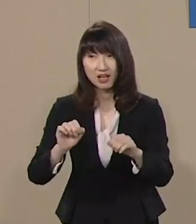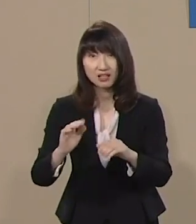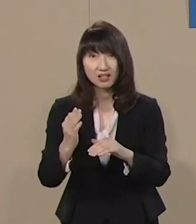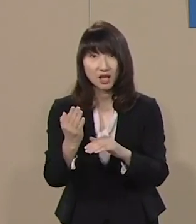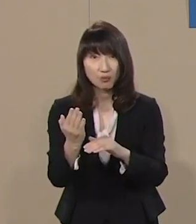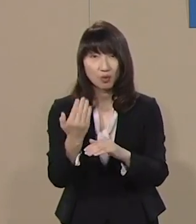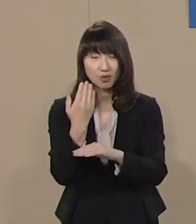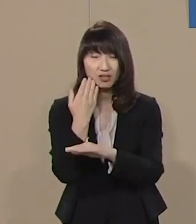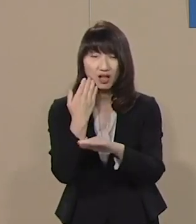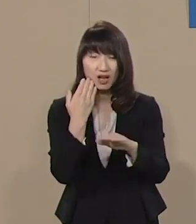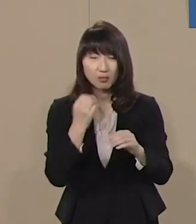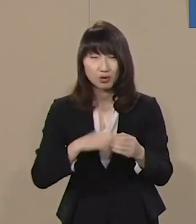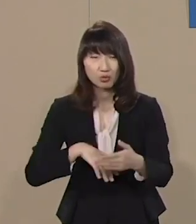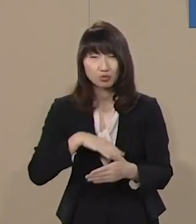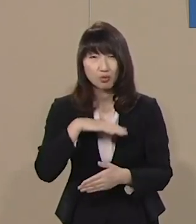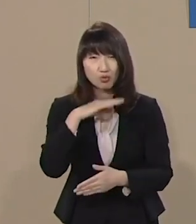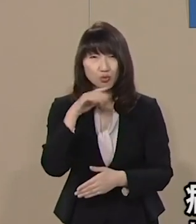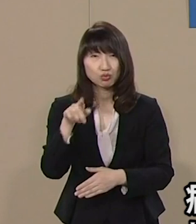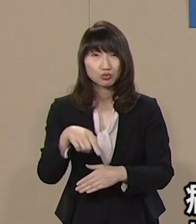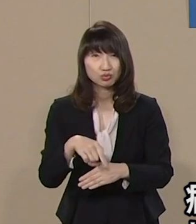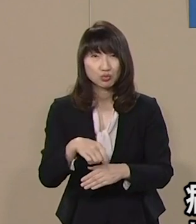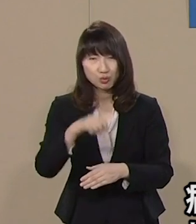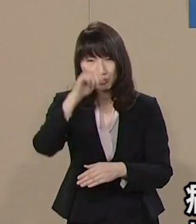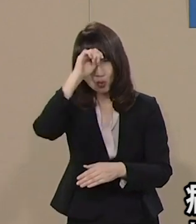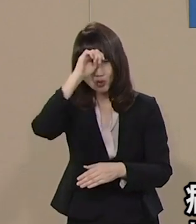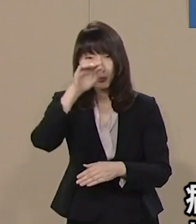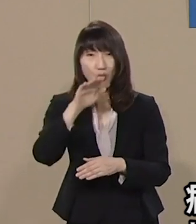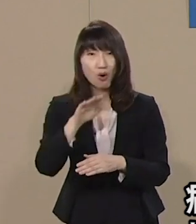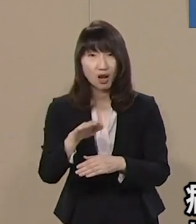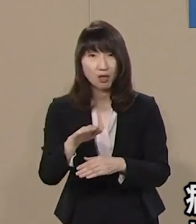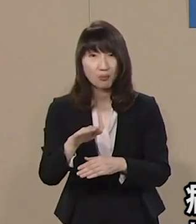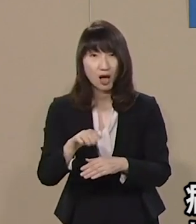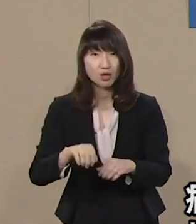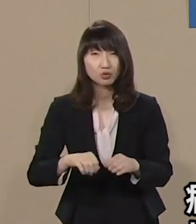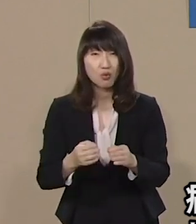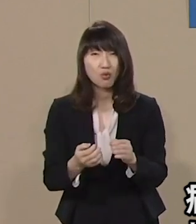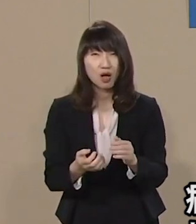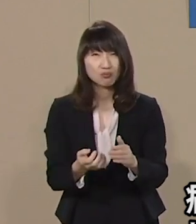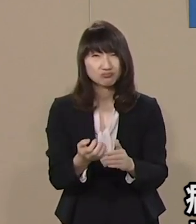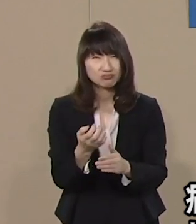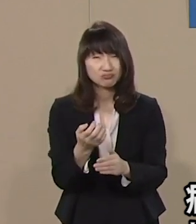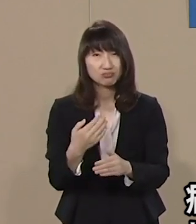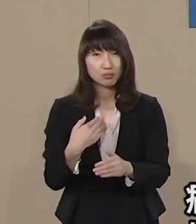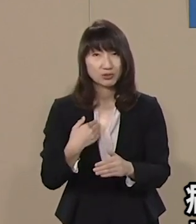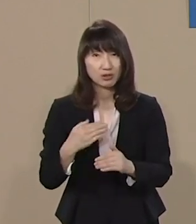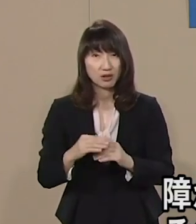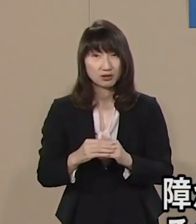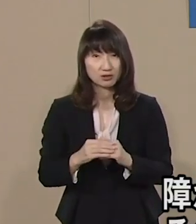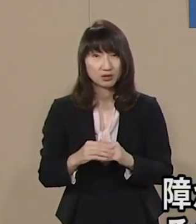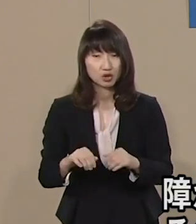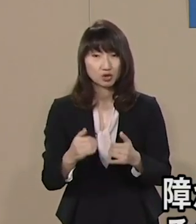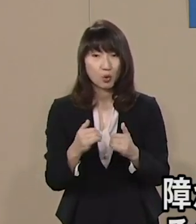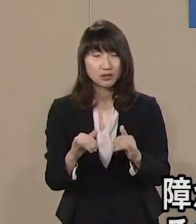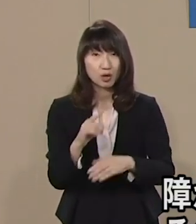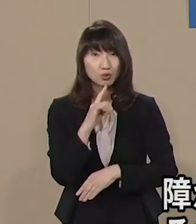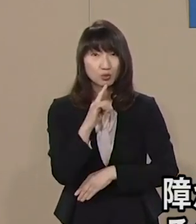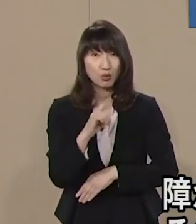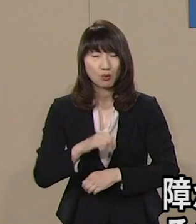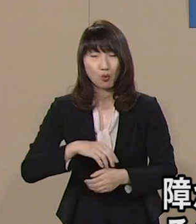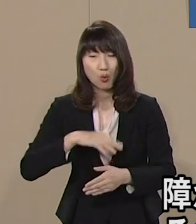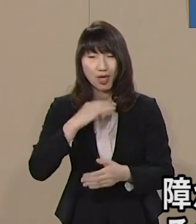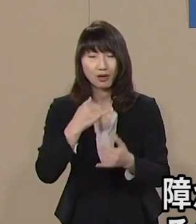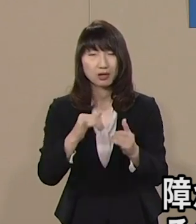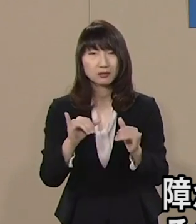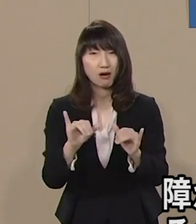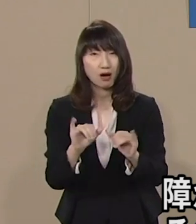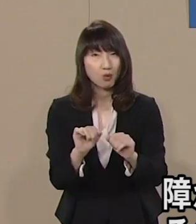ても誰もが年をとる病気になったり商業障害をそのうち持つかもしれません障害者は高齢化